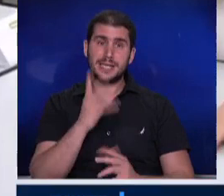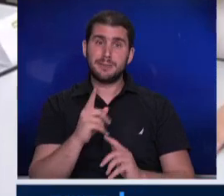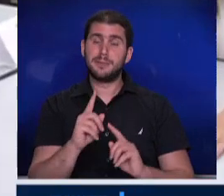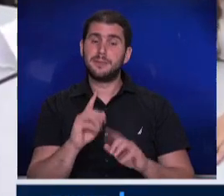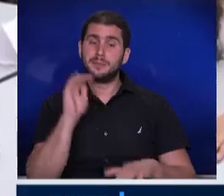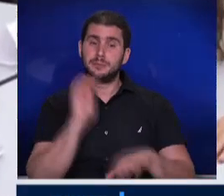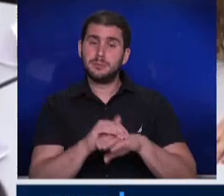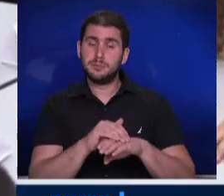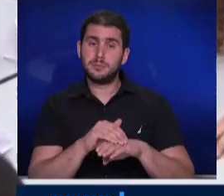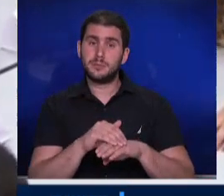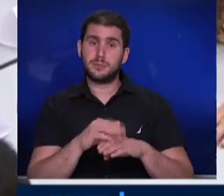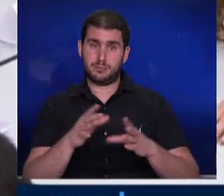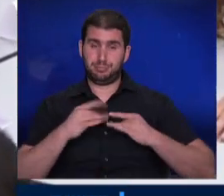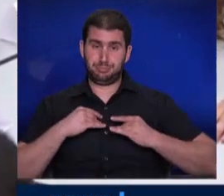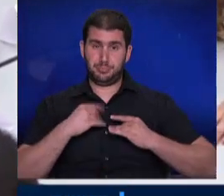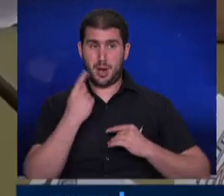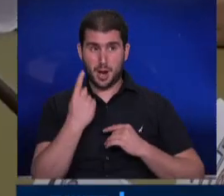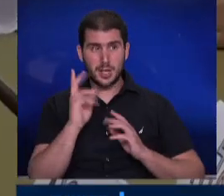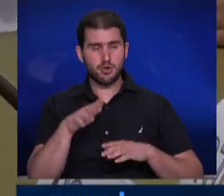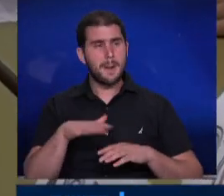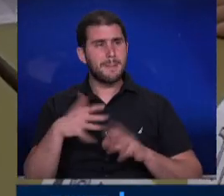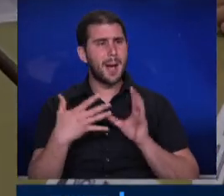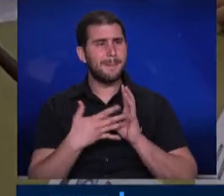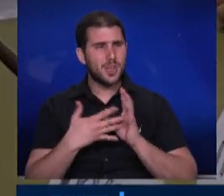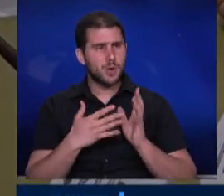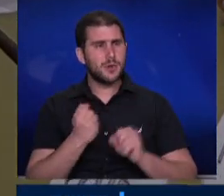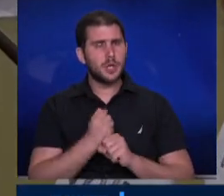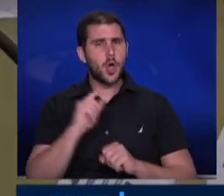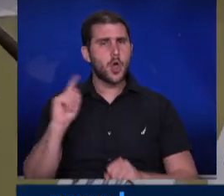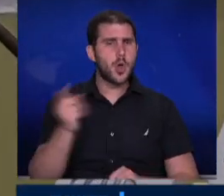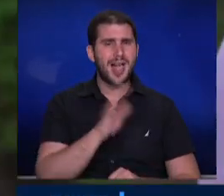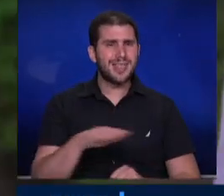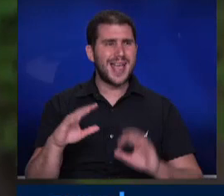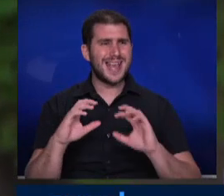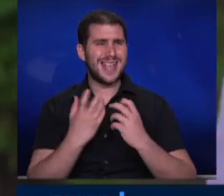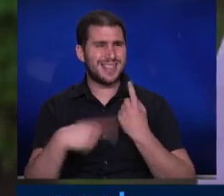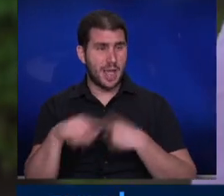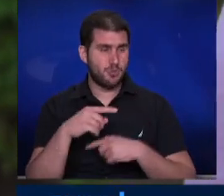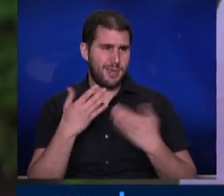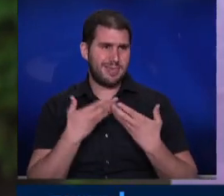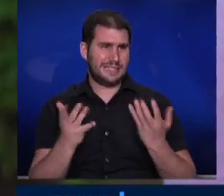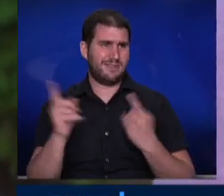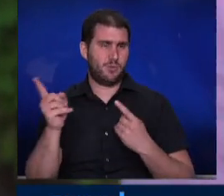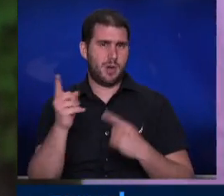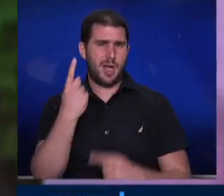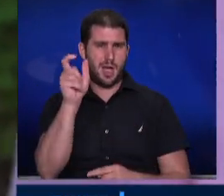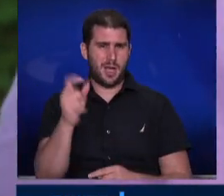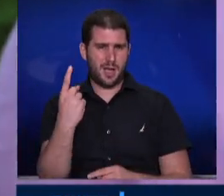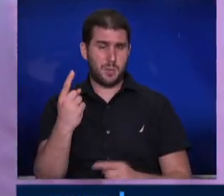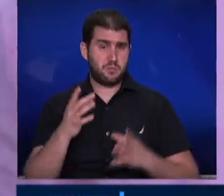מאומת, מגיע מערך של בדיקות ומבצע בכל ילדי הכיתה שנחשפו לאותו